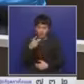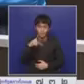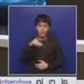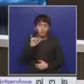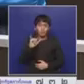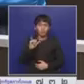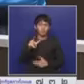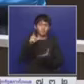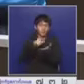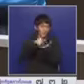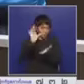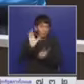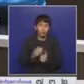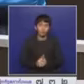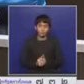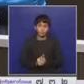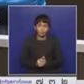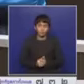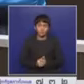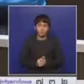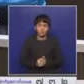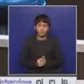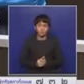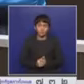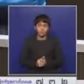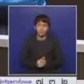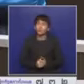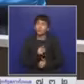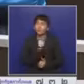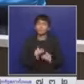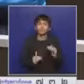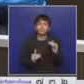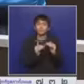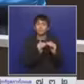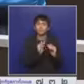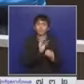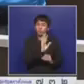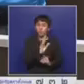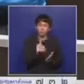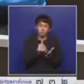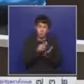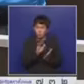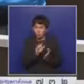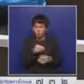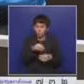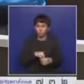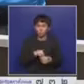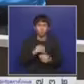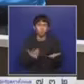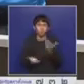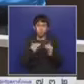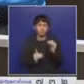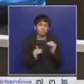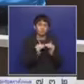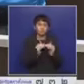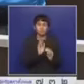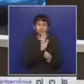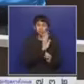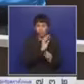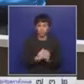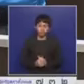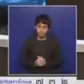ลาออกก็เป็นสิทธิ์ของท่านครับเป็นสิทธิ์ของท่านนายกรัฐมนตรี